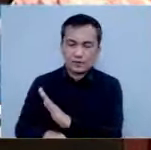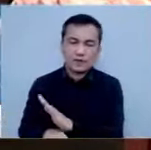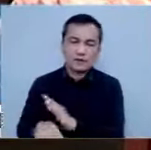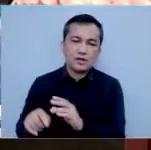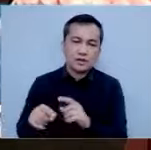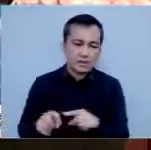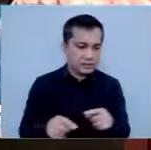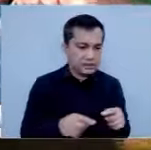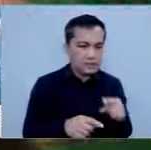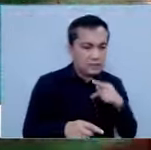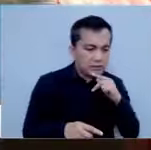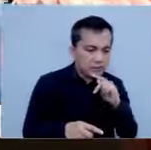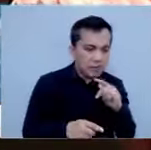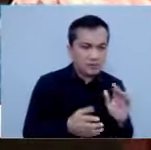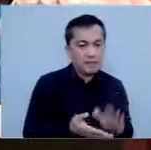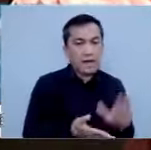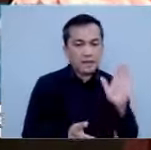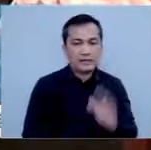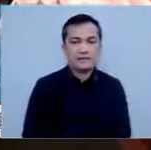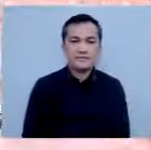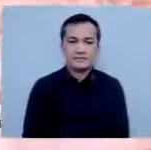ang baboy ay may kamahalan.